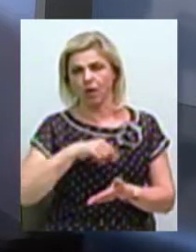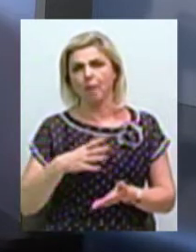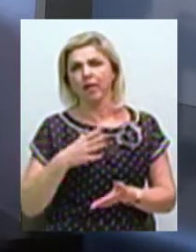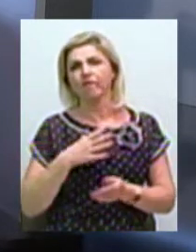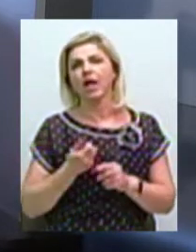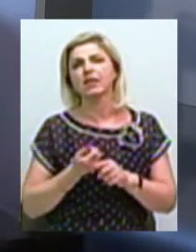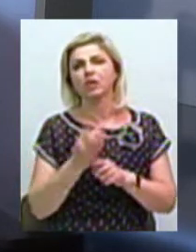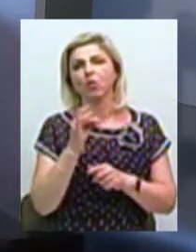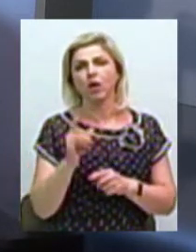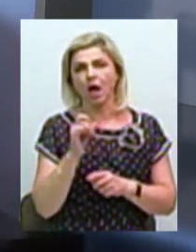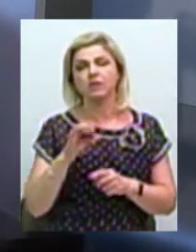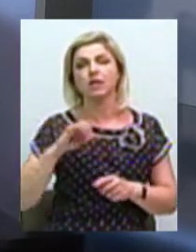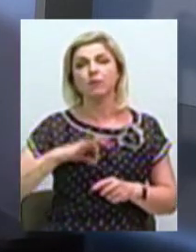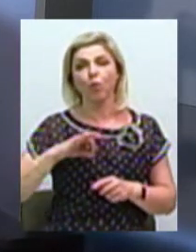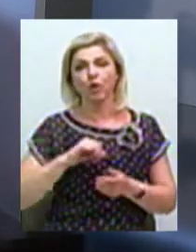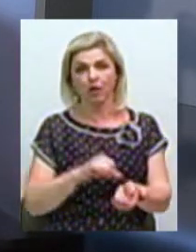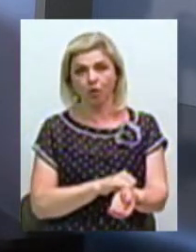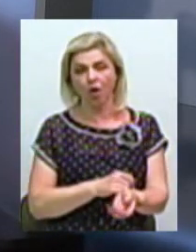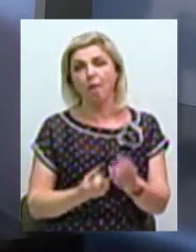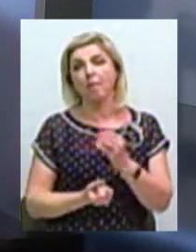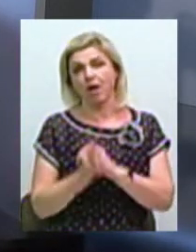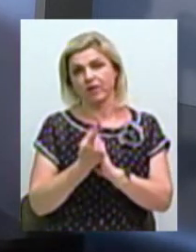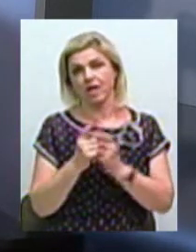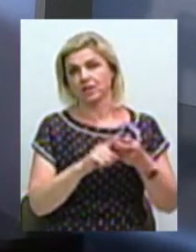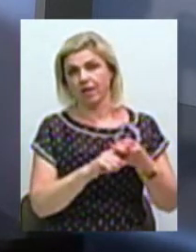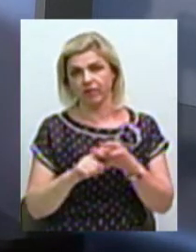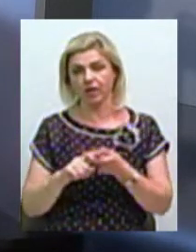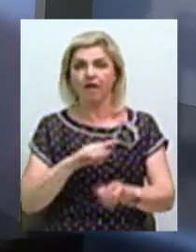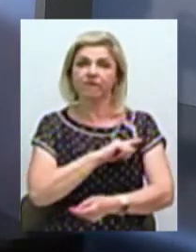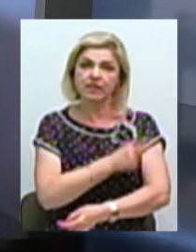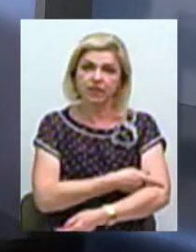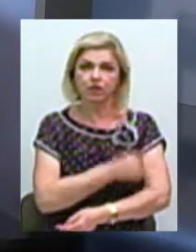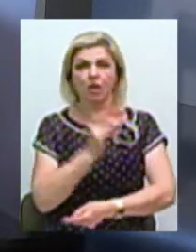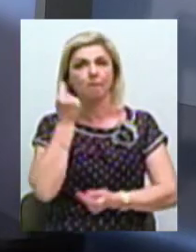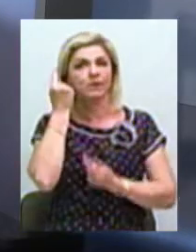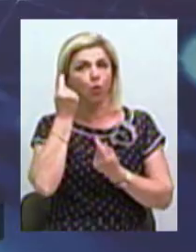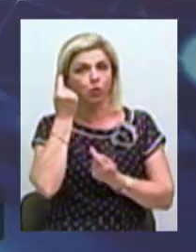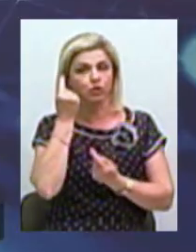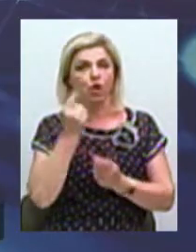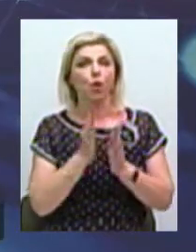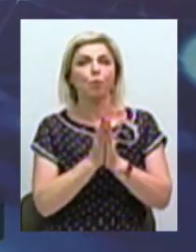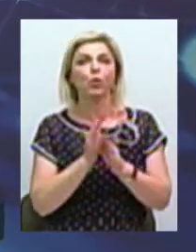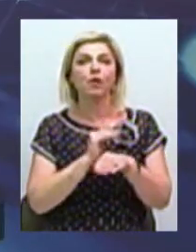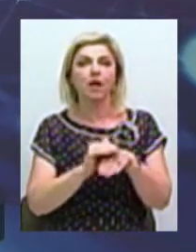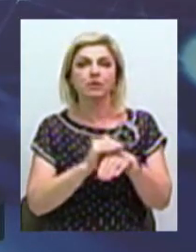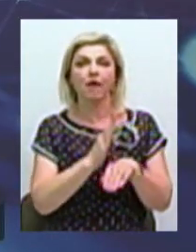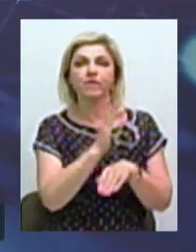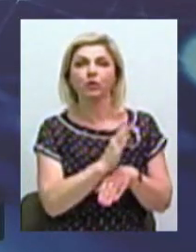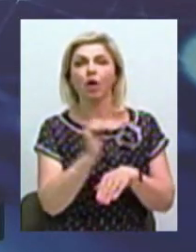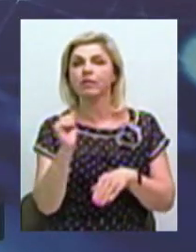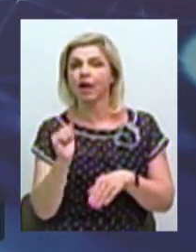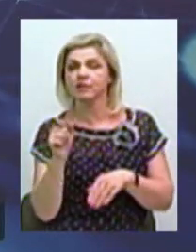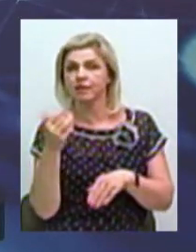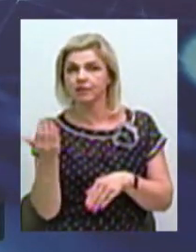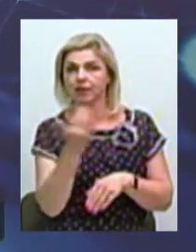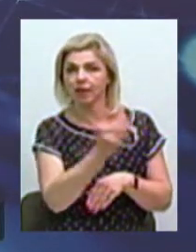разів вжити наркотики, щоб з'явилась залежність, як фізична, так і психологічна. Будь ласка, Віктор, Анастасія, яка з